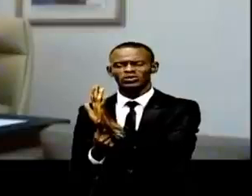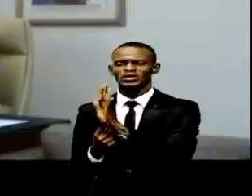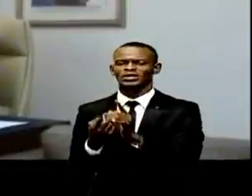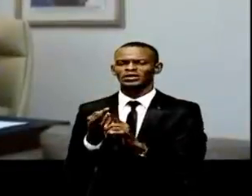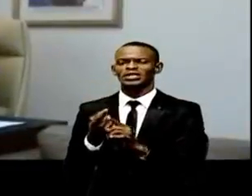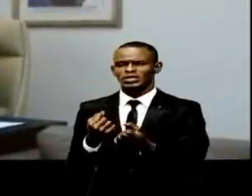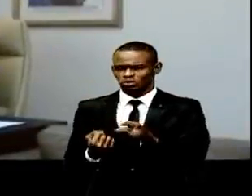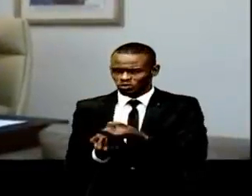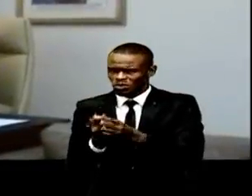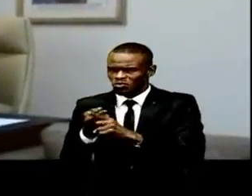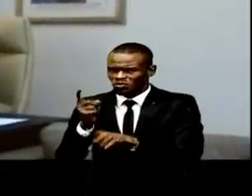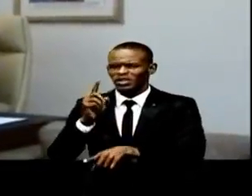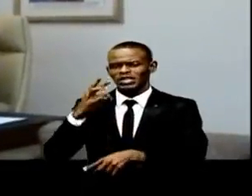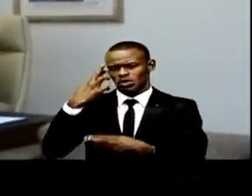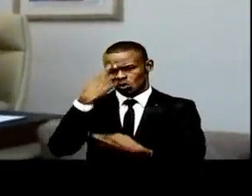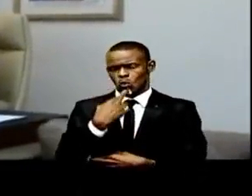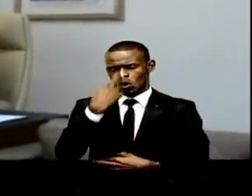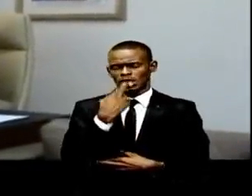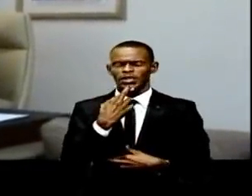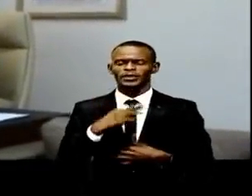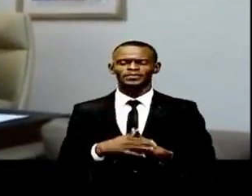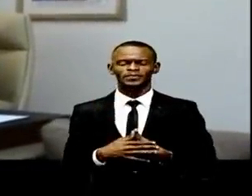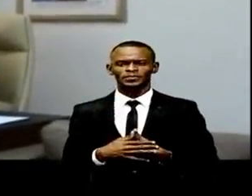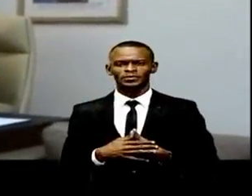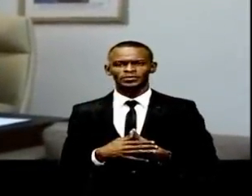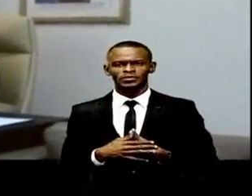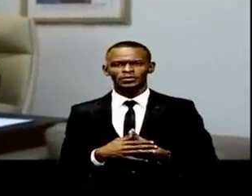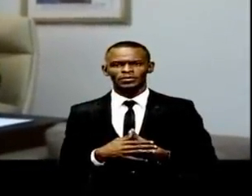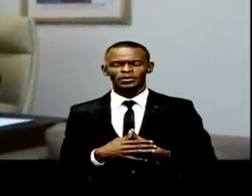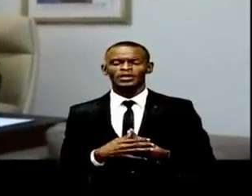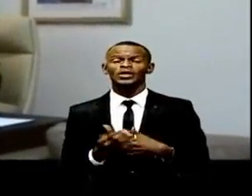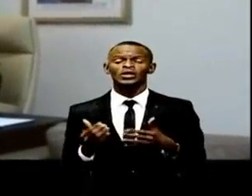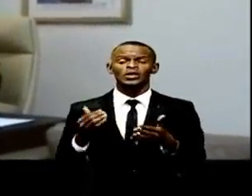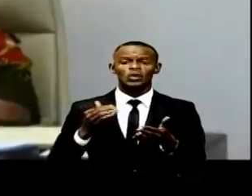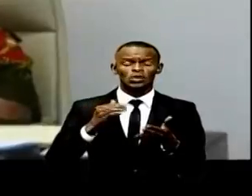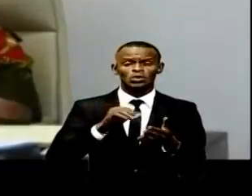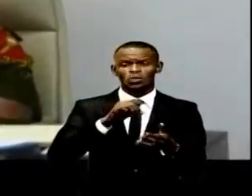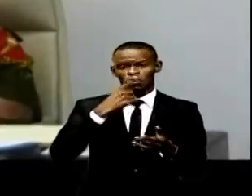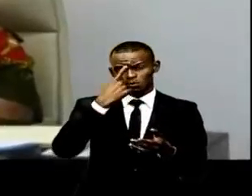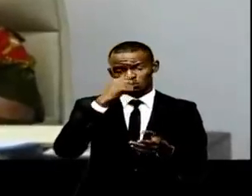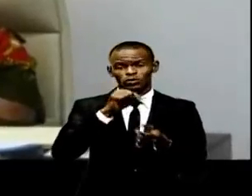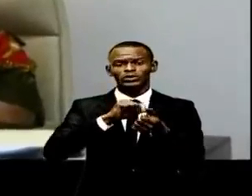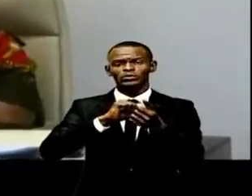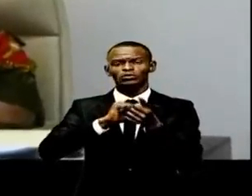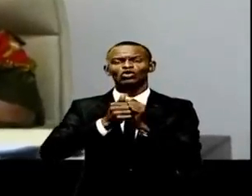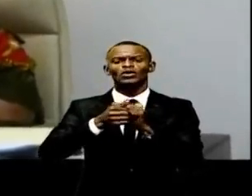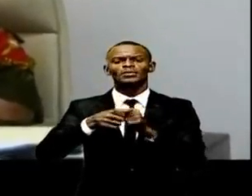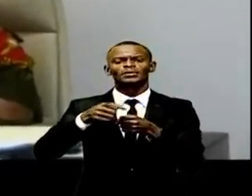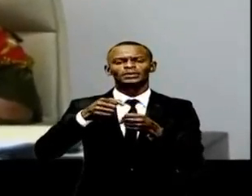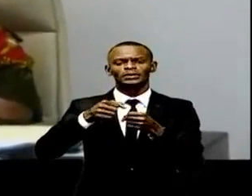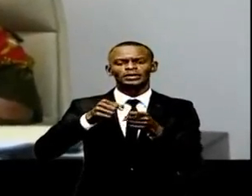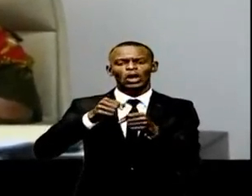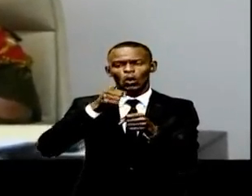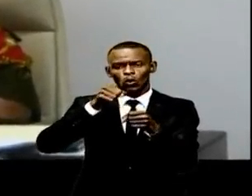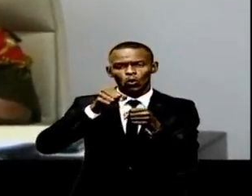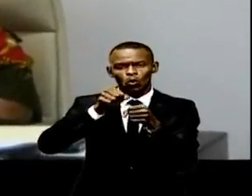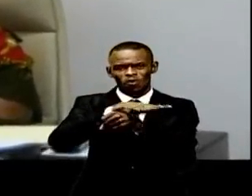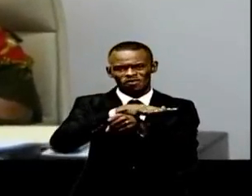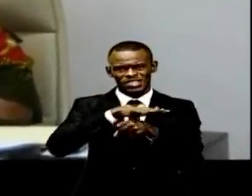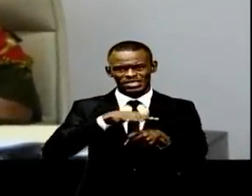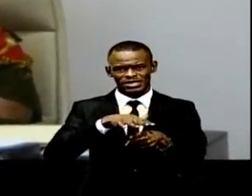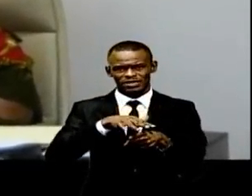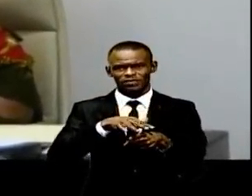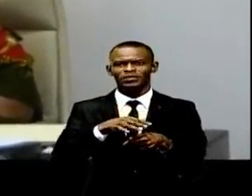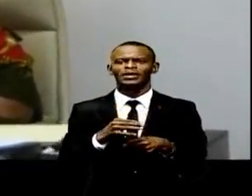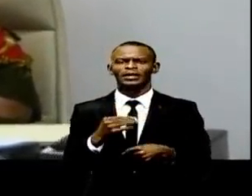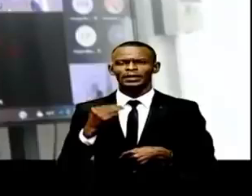a présenté au nom du ministre en mission la situation de la pandémie à Covid-19 en République démocratique du Congo.